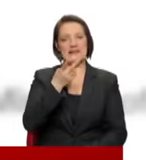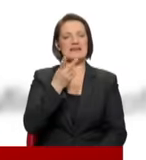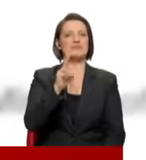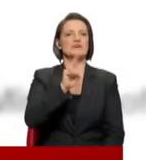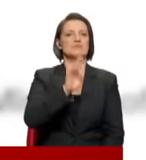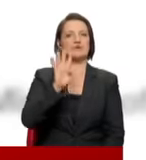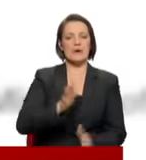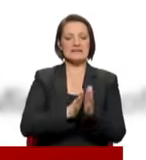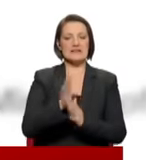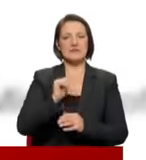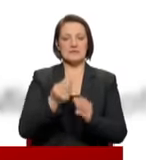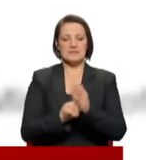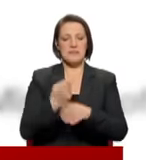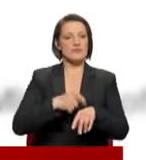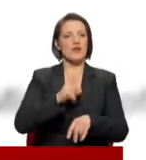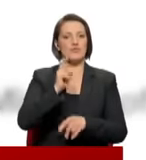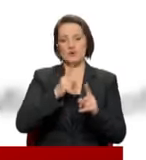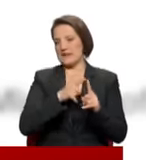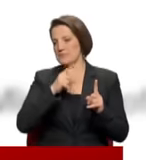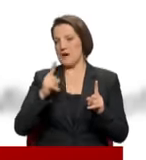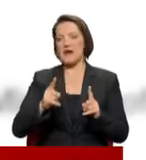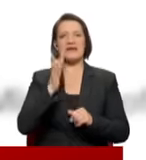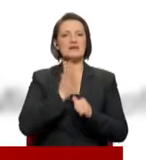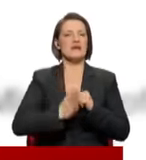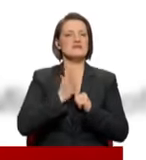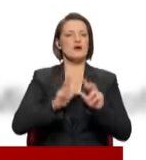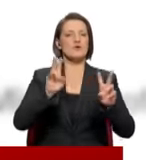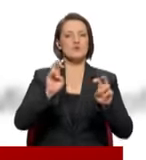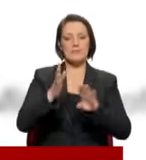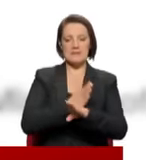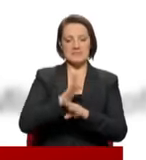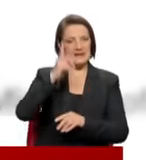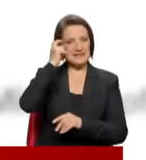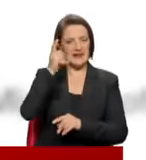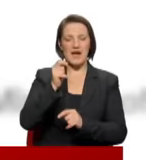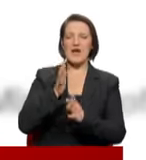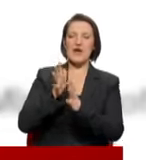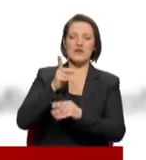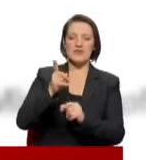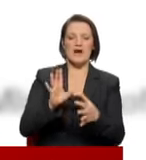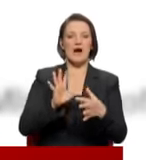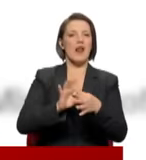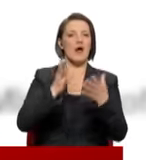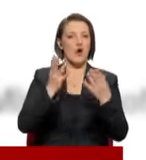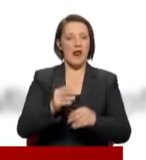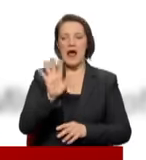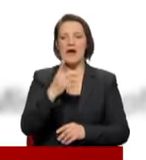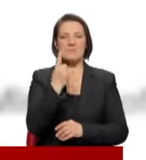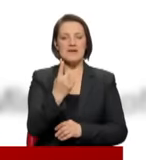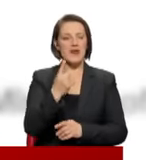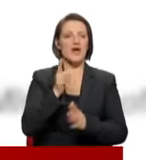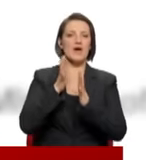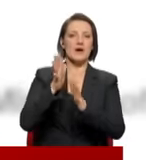Nisan 2024 Salı günü sabah 9 itibarıyla yasak konusu ürünlerin İsrail'e ihracatına ilişkin olarak herhangi